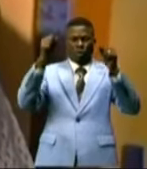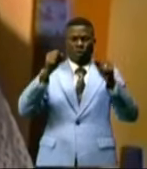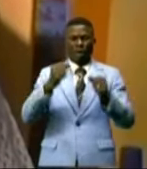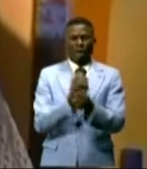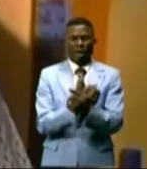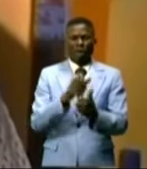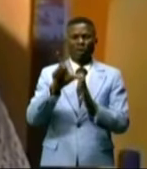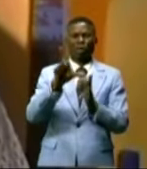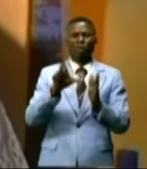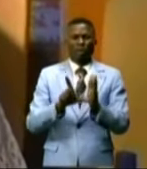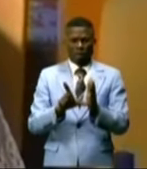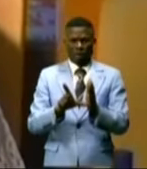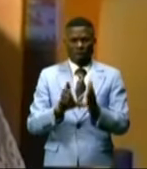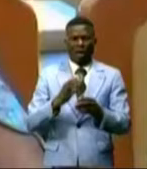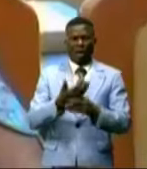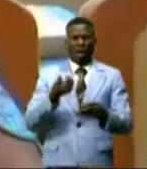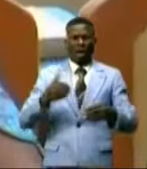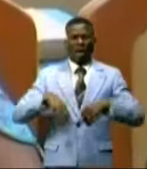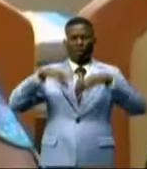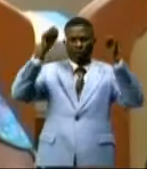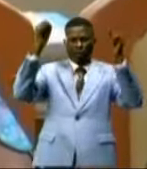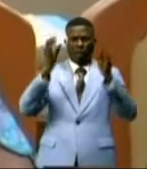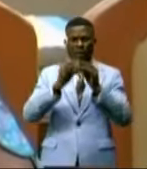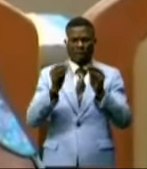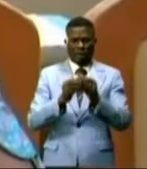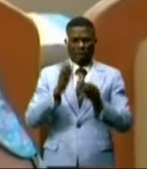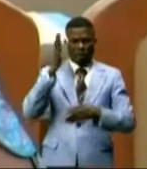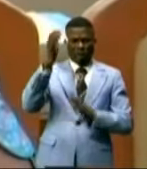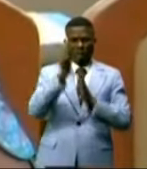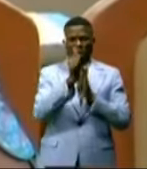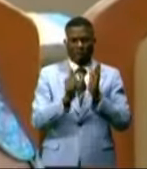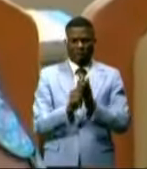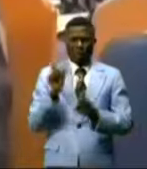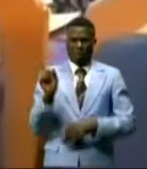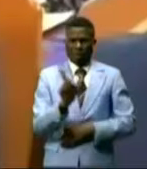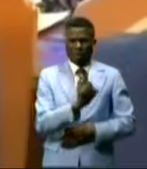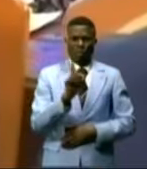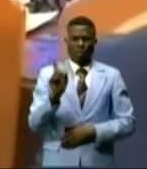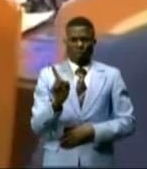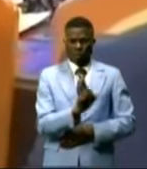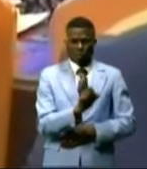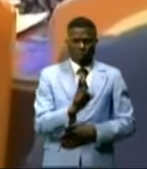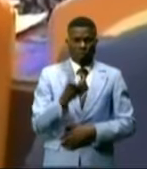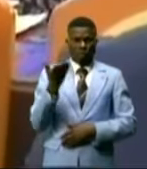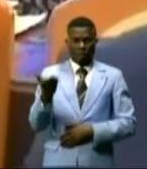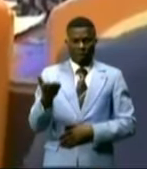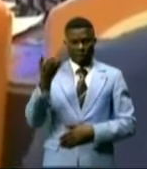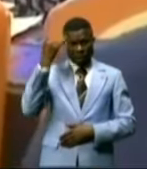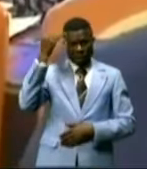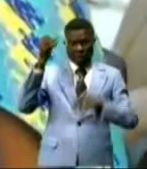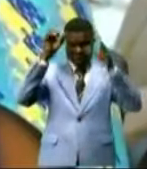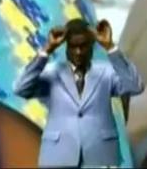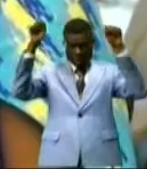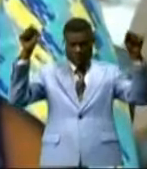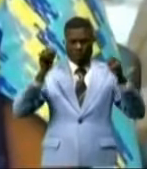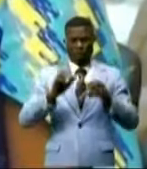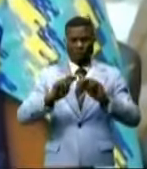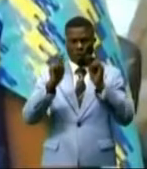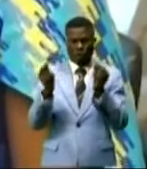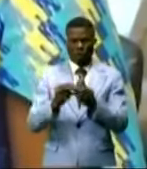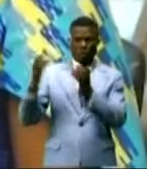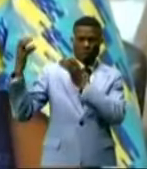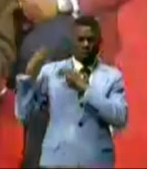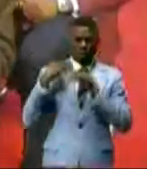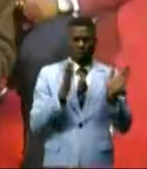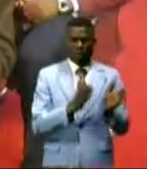intérieur avant son adoption en plénière article par article. De son point de vue, le président de la commission chargée